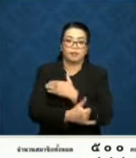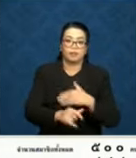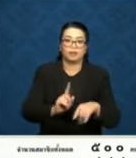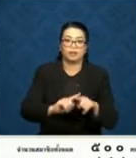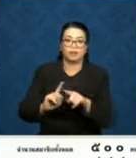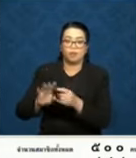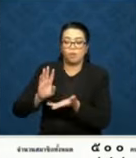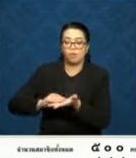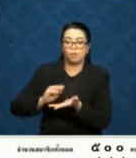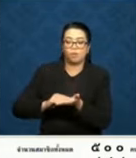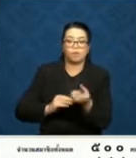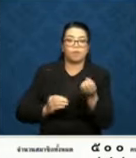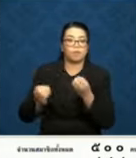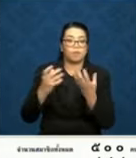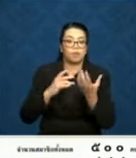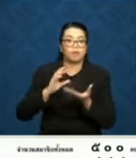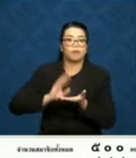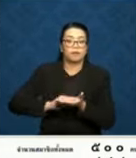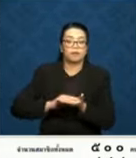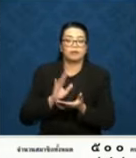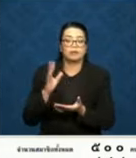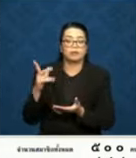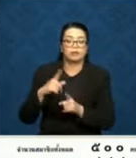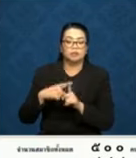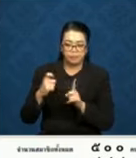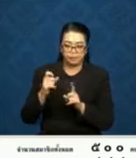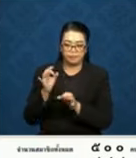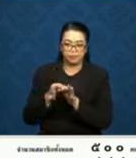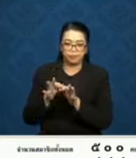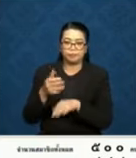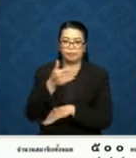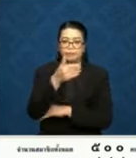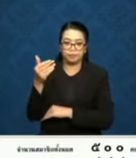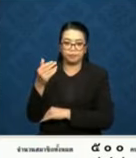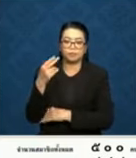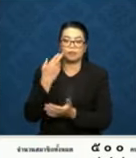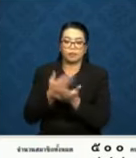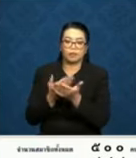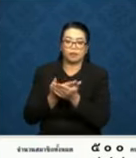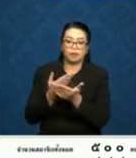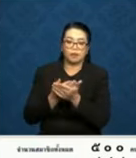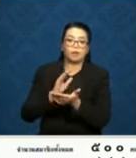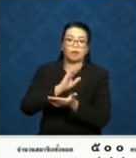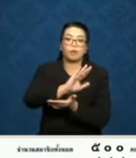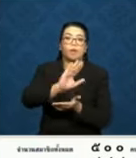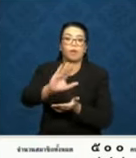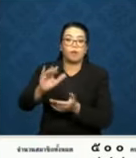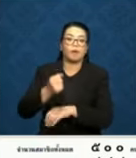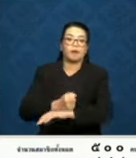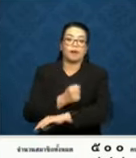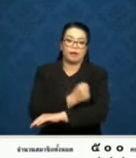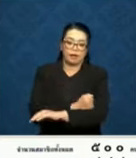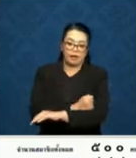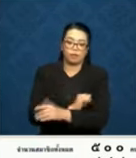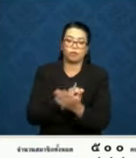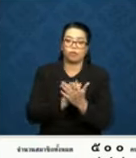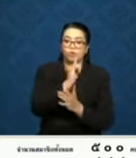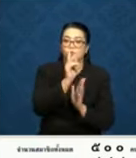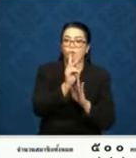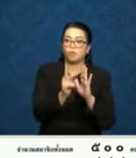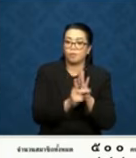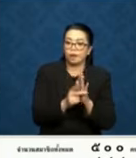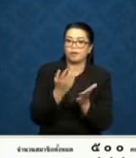ตามข้อมูลที่ได้รับจากธนาคารแหงประเทศไยเรามีการส่งเงินจากเพื่อนๆ แงงานทั้งที่ถูกกฎหมาย